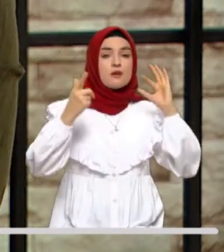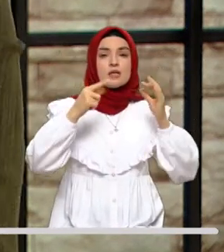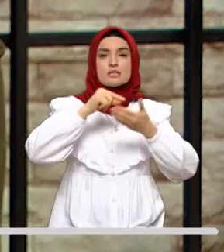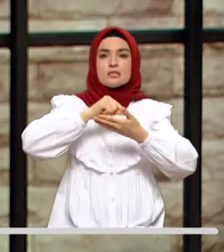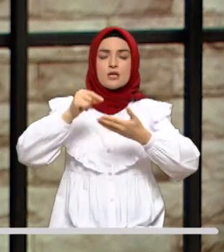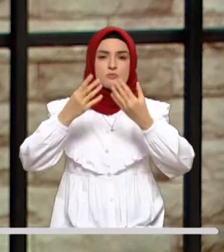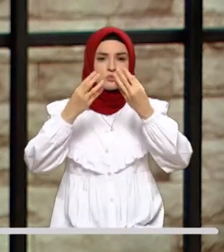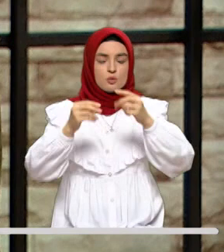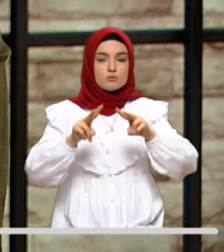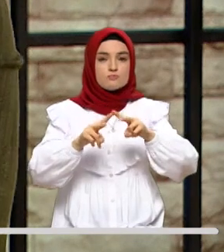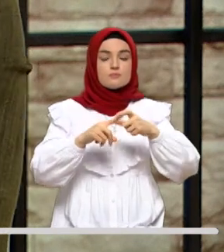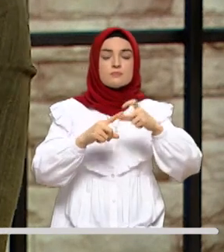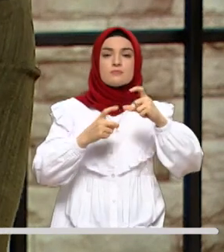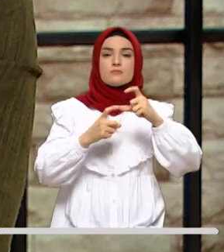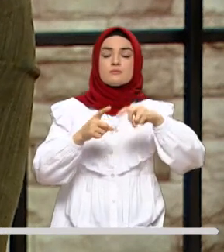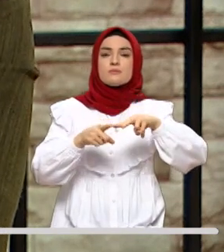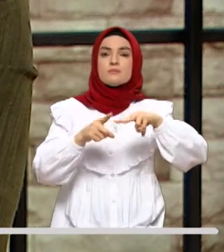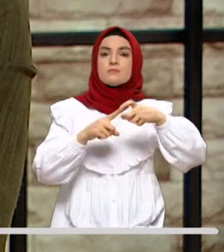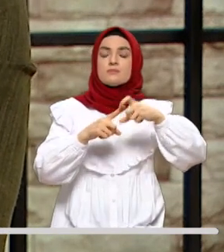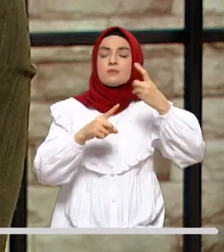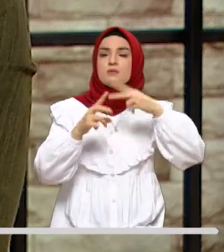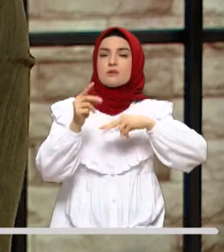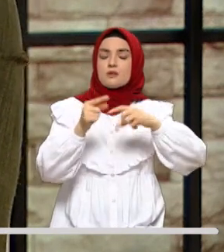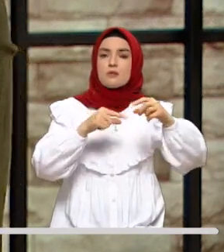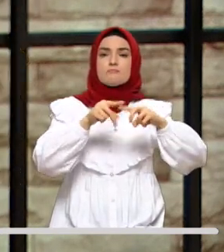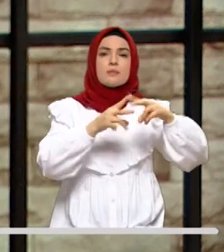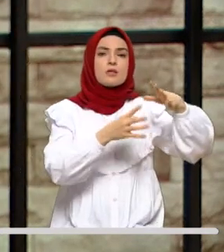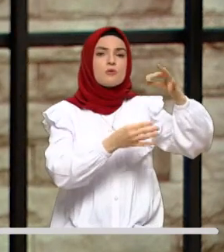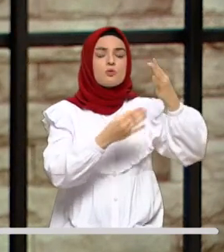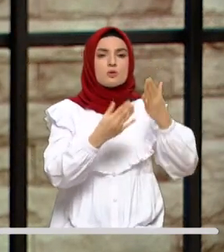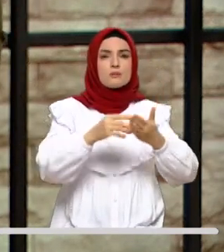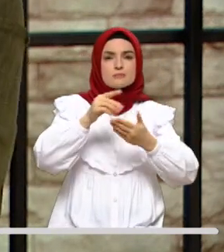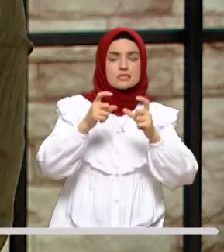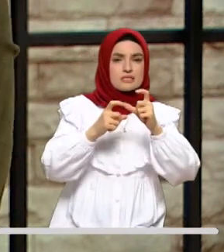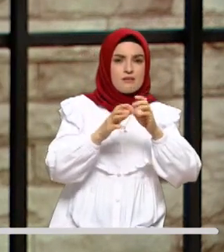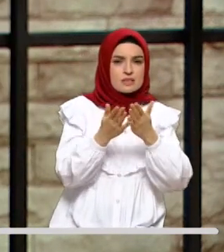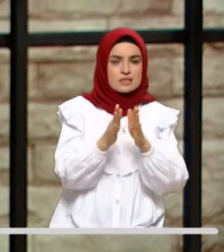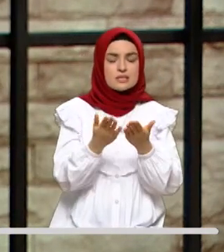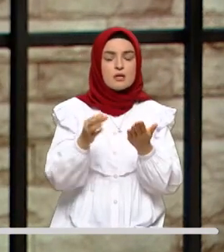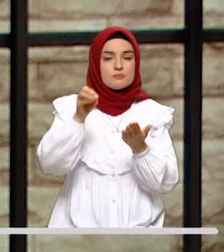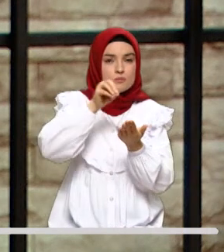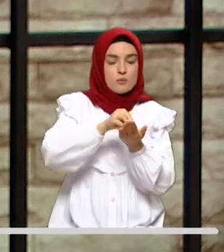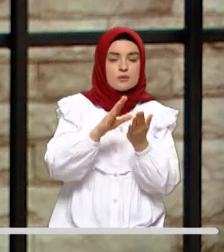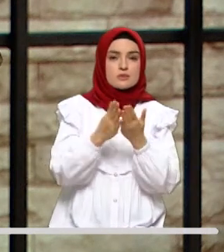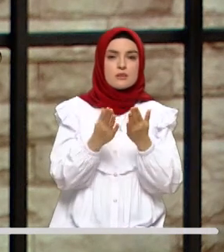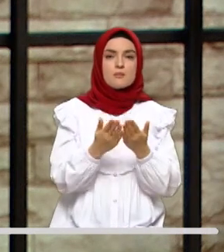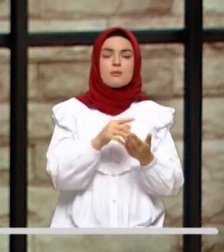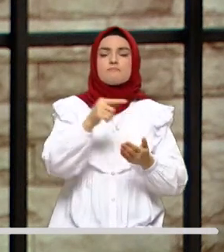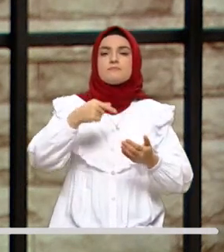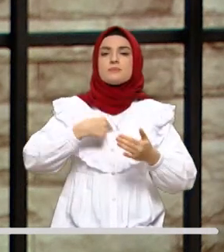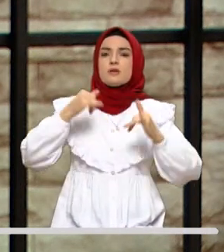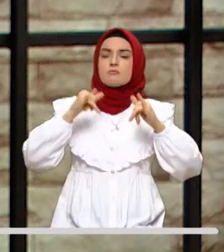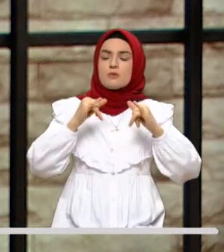yazmış olduğu Mesnevi'de, Mehmet Akif Ersoy'un yazmış olduğu Safahat adlı kitapta, şiirlerin toplandığı kitapta biz aynı